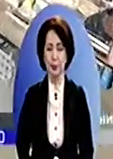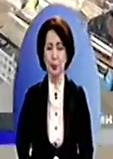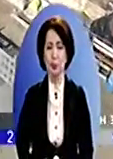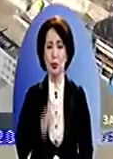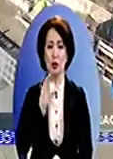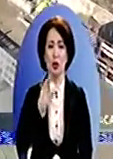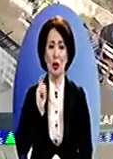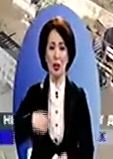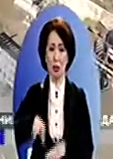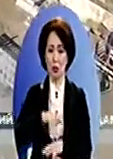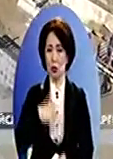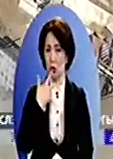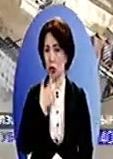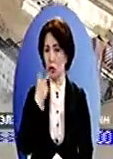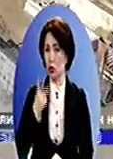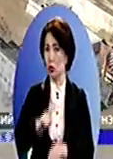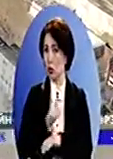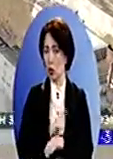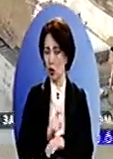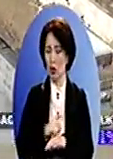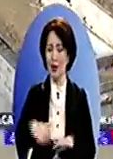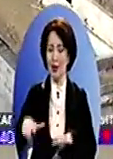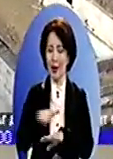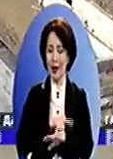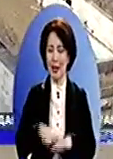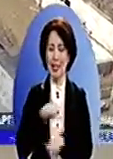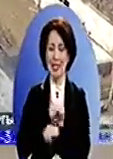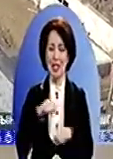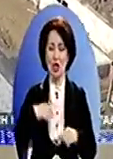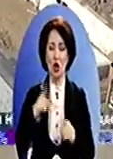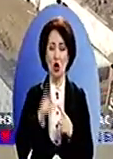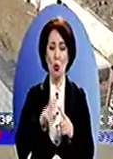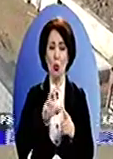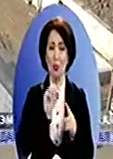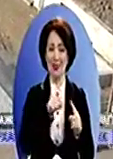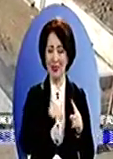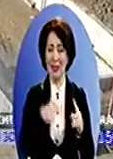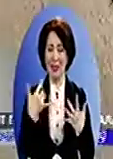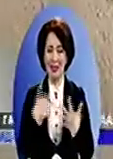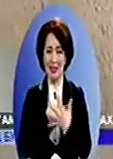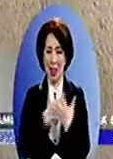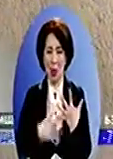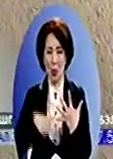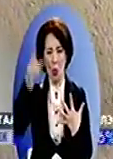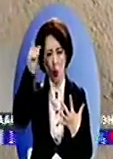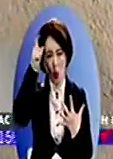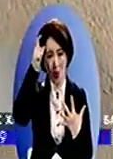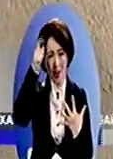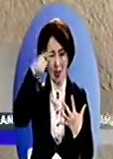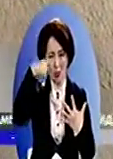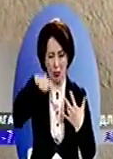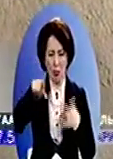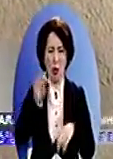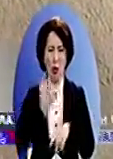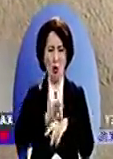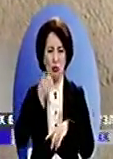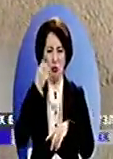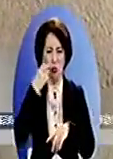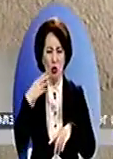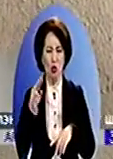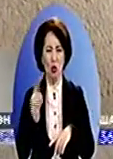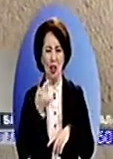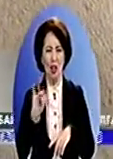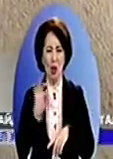Сонгой архан дүүргийн 32 дугаар хорооны нутаг дэвсгэрт эргэн төмөр батын 5 өхөрнөөс малын гоц халдварч шүлхий өвчин илэрчгээд байгаа. Уг 5